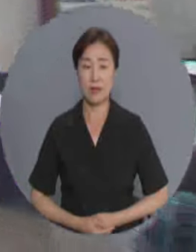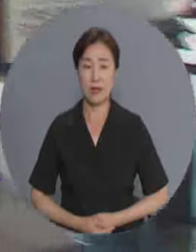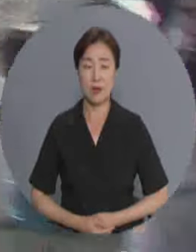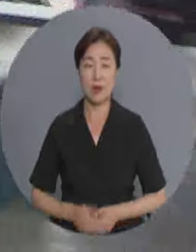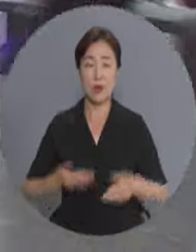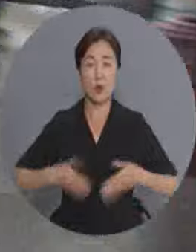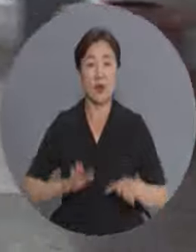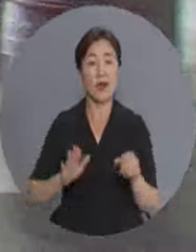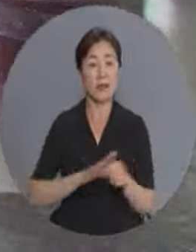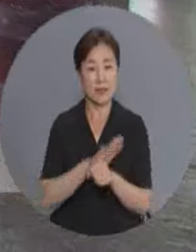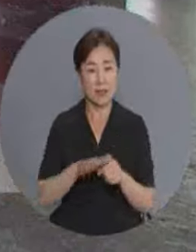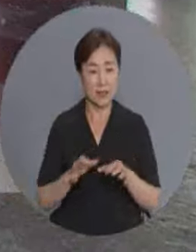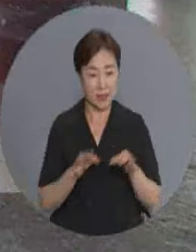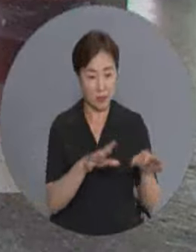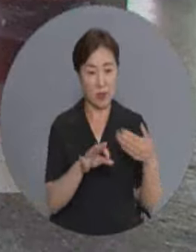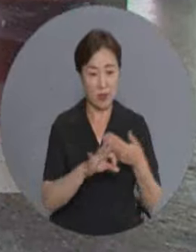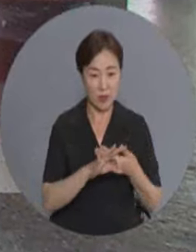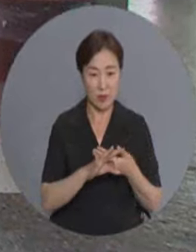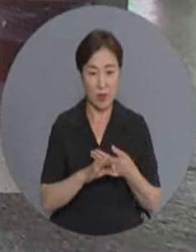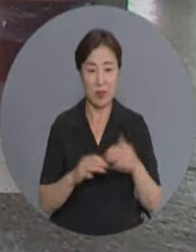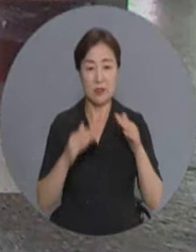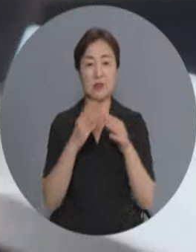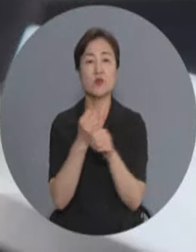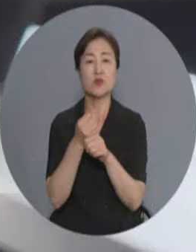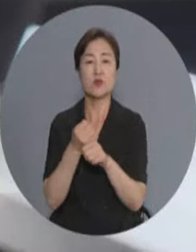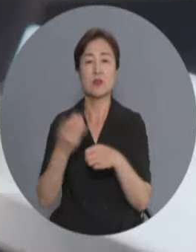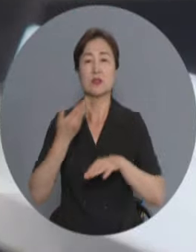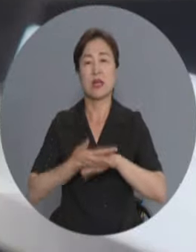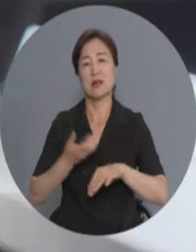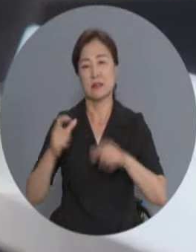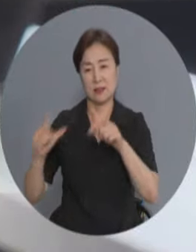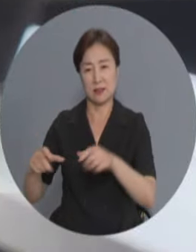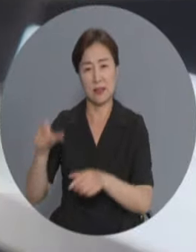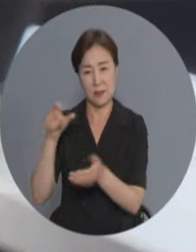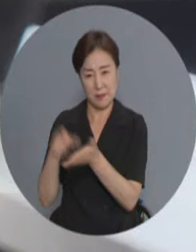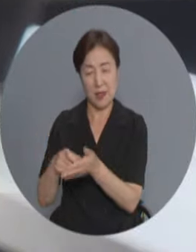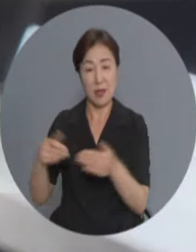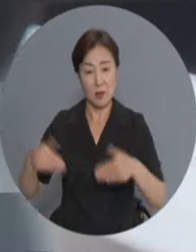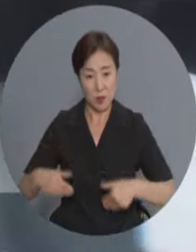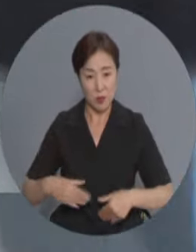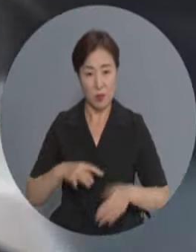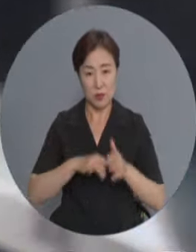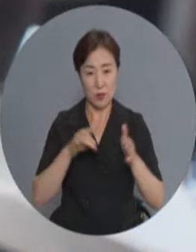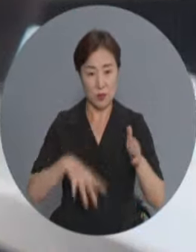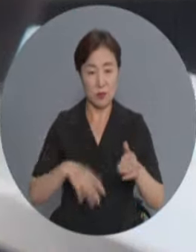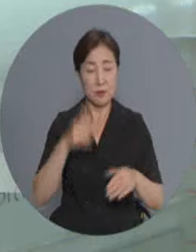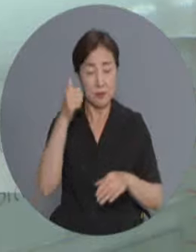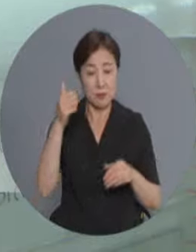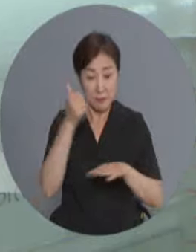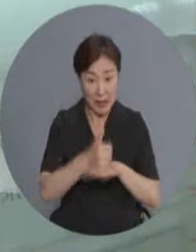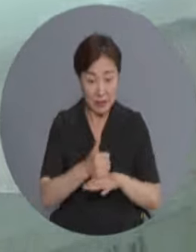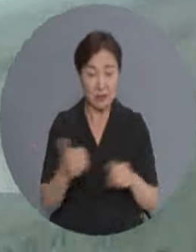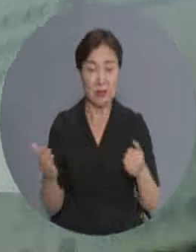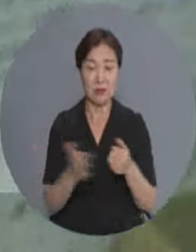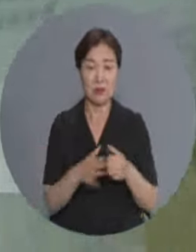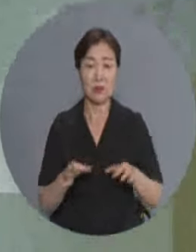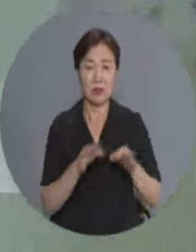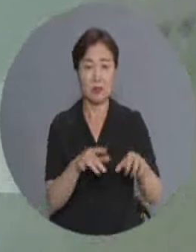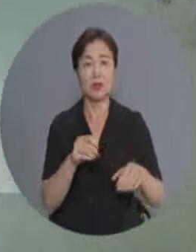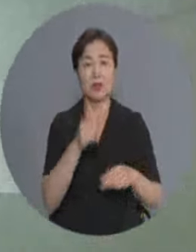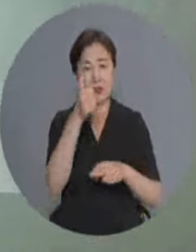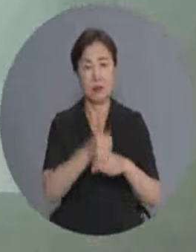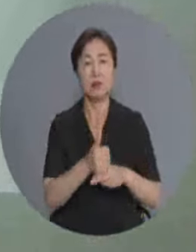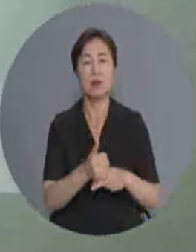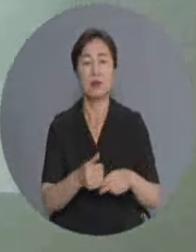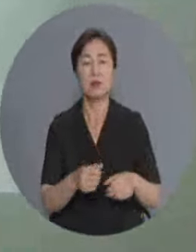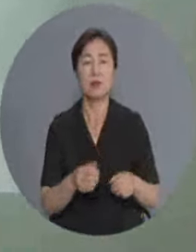고향사랑 기부를 하려면 외지에 주민등록이 있어야 하고 연말 소득 정산 때문에 기부 시점은 연말, 특정 금융기관에